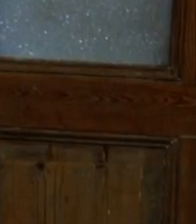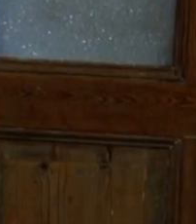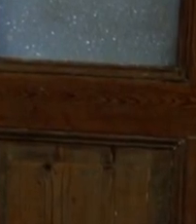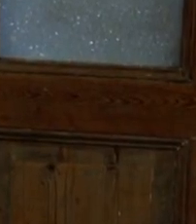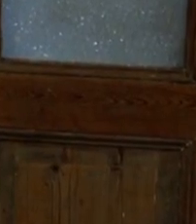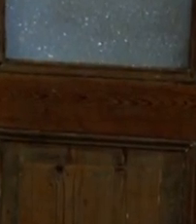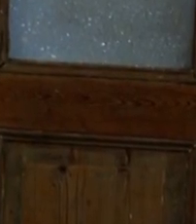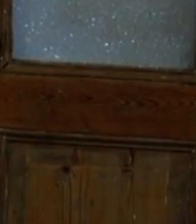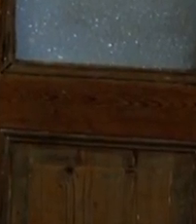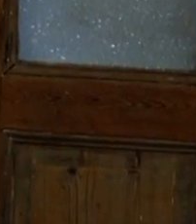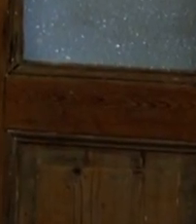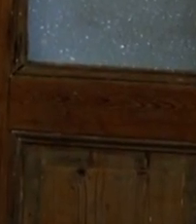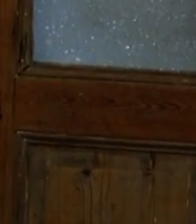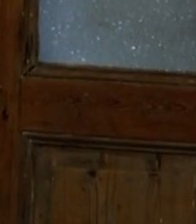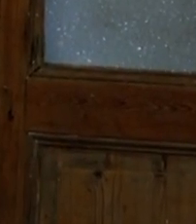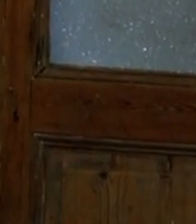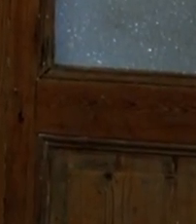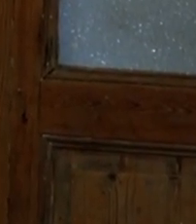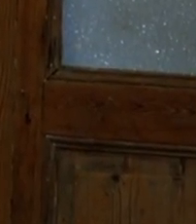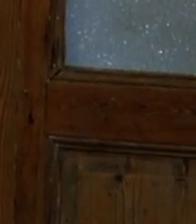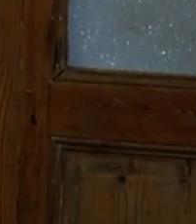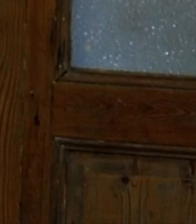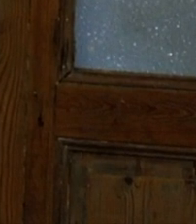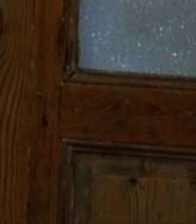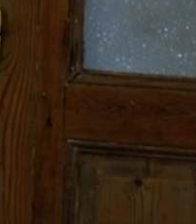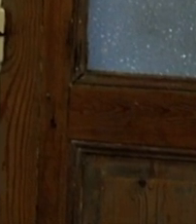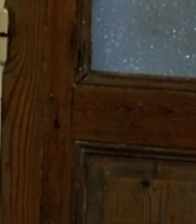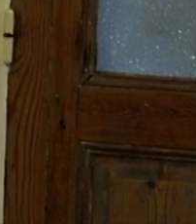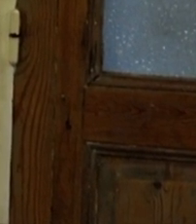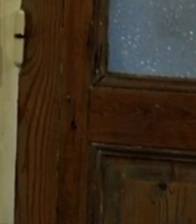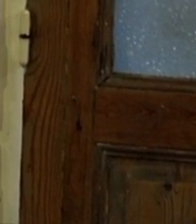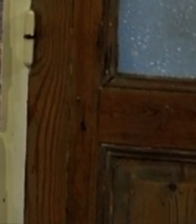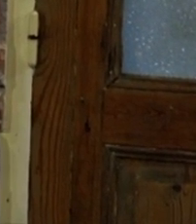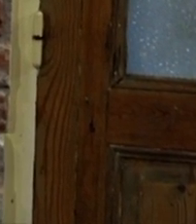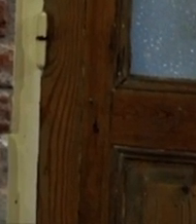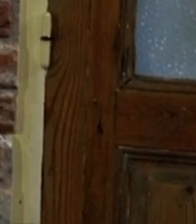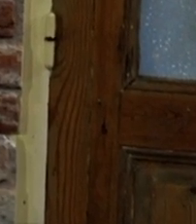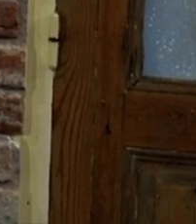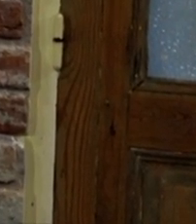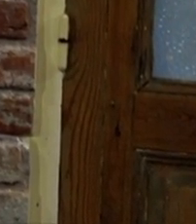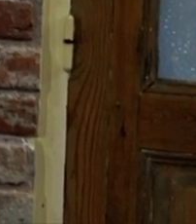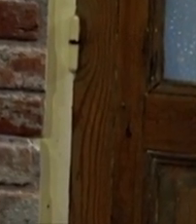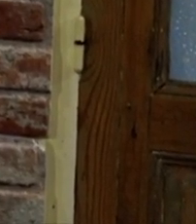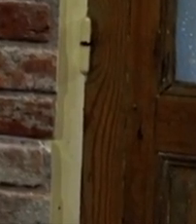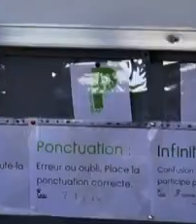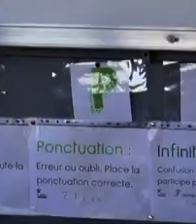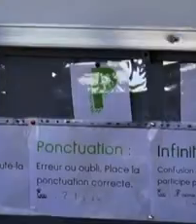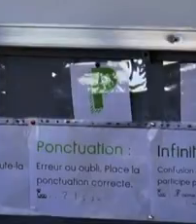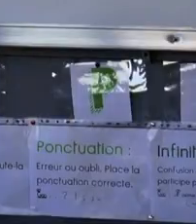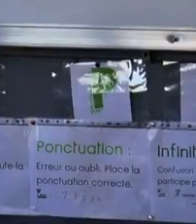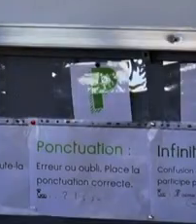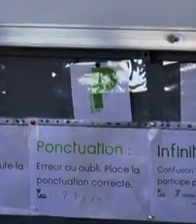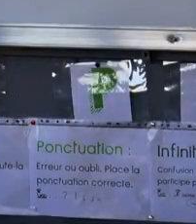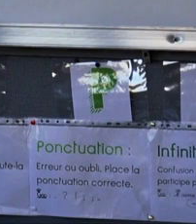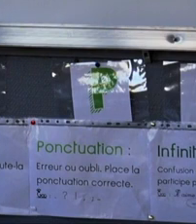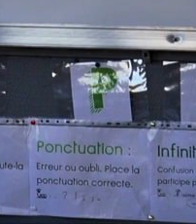Il faut dire que même pendant le sommeil, notre cerveau reste actif, voire très actif. Nous